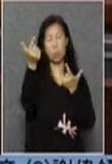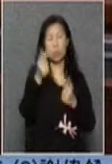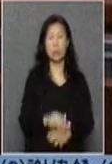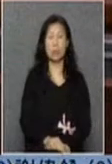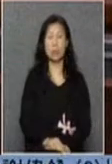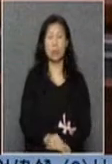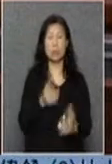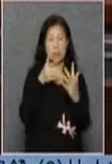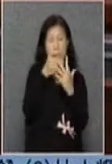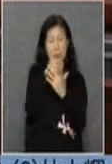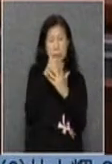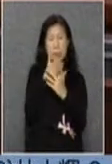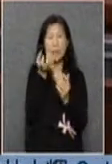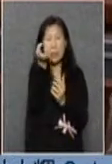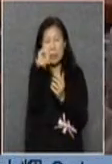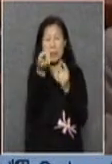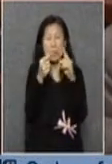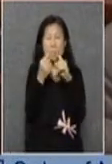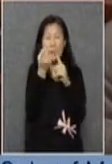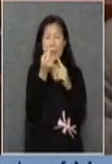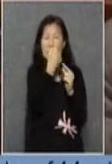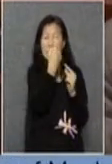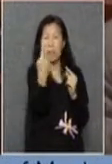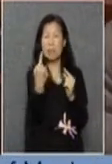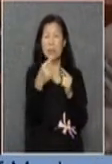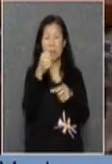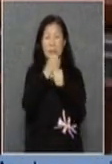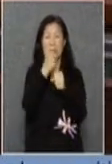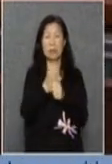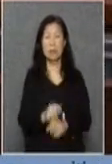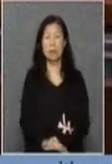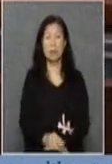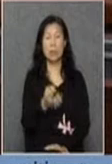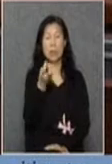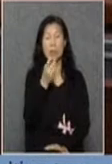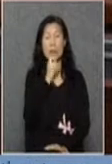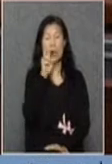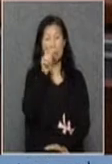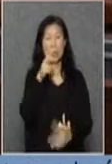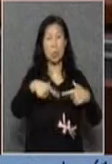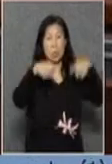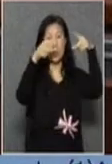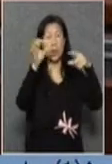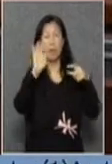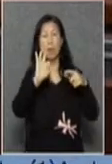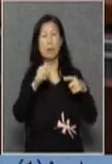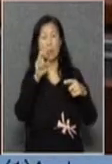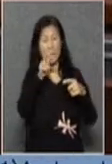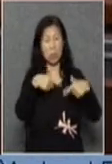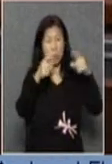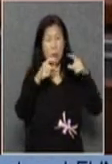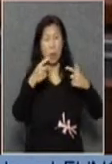就針對好細微或者個別嘅行業，有少少只見樹木不見森林